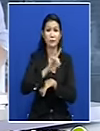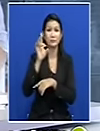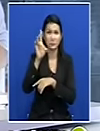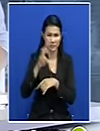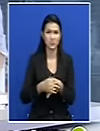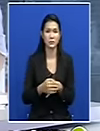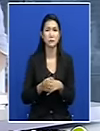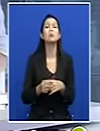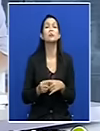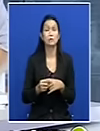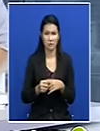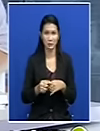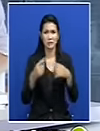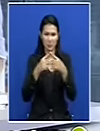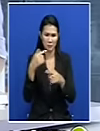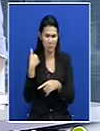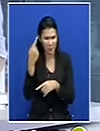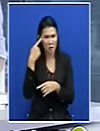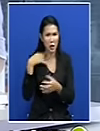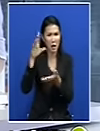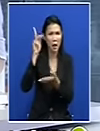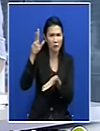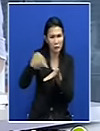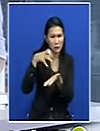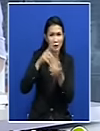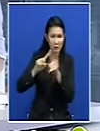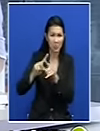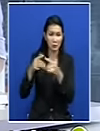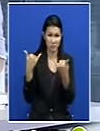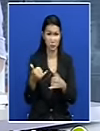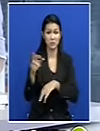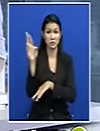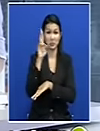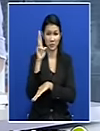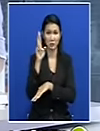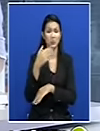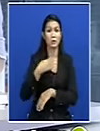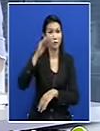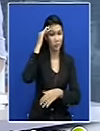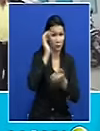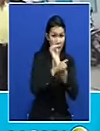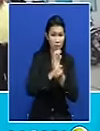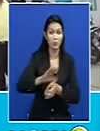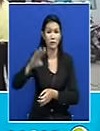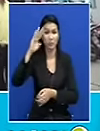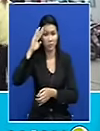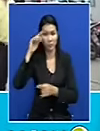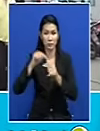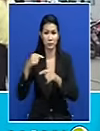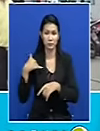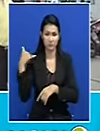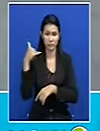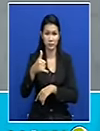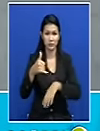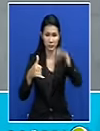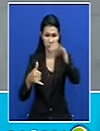แต่ก็มีเรื่องให้อัปเดตกันรายวันล่ะครับอย่างวันนี้ตอนเที่ยงตรงตำรวจกับทหารนำกำลังไปที่ทำการไปรษณีย์จังห